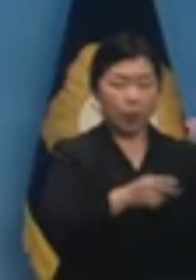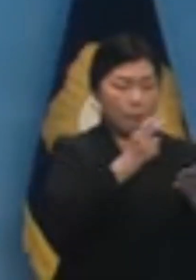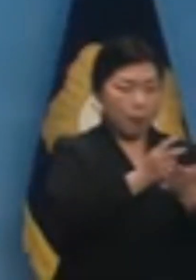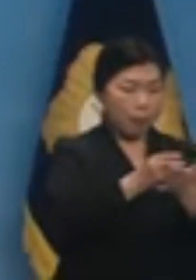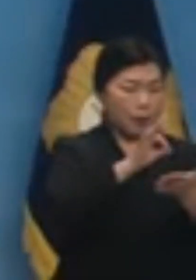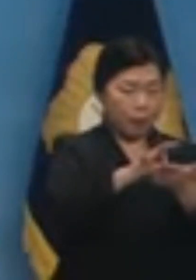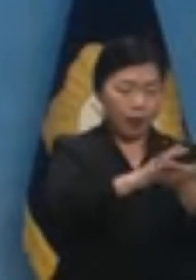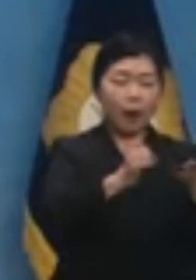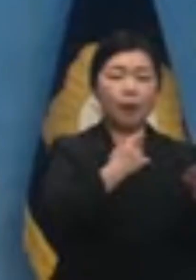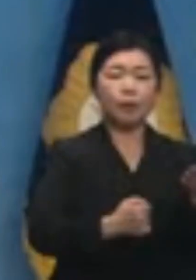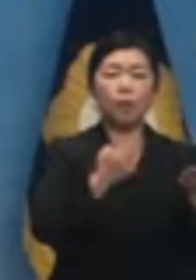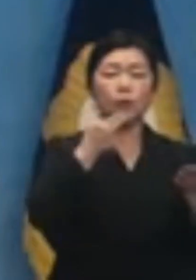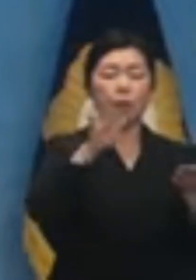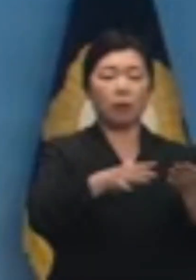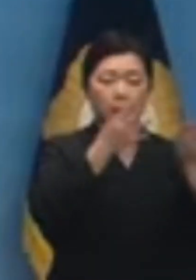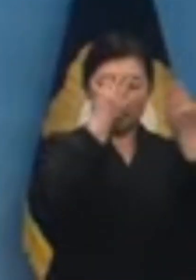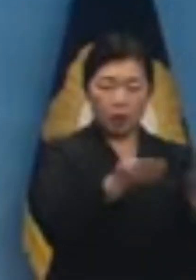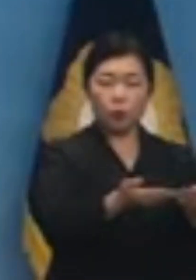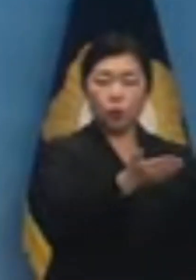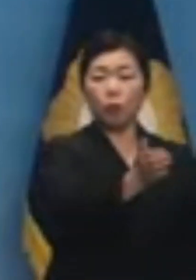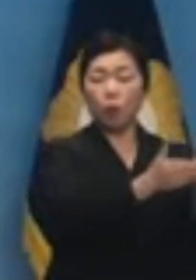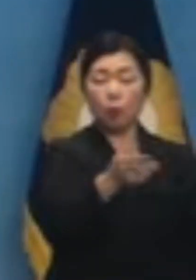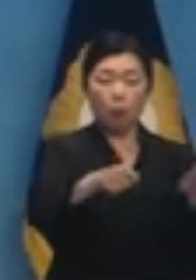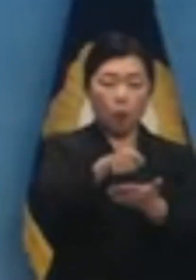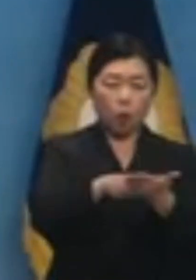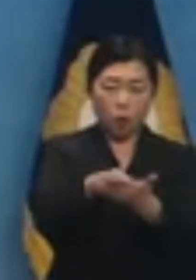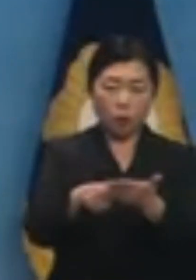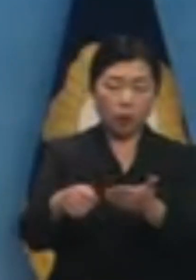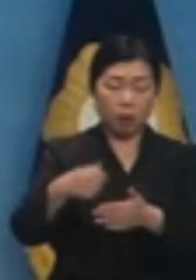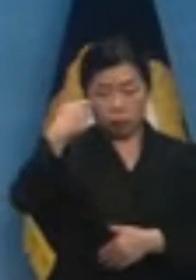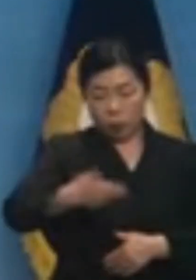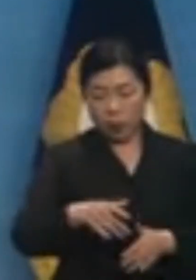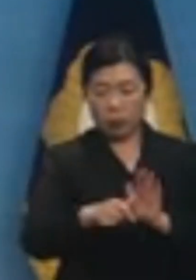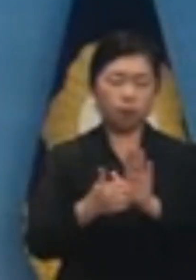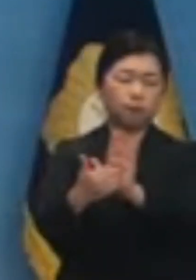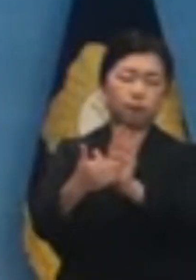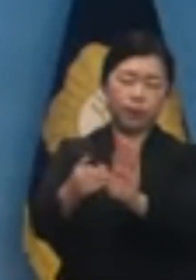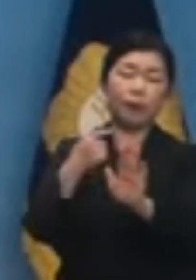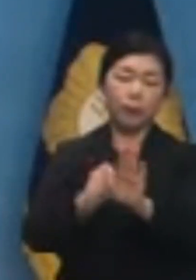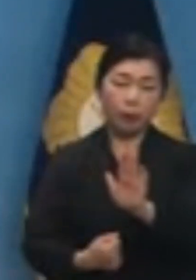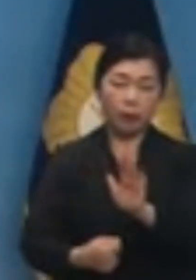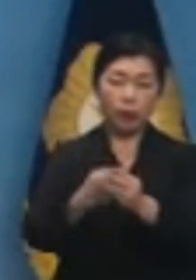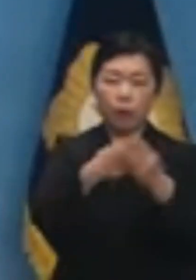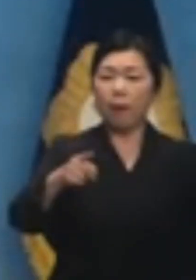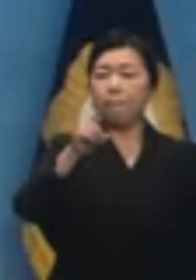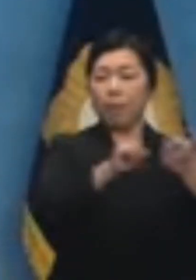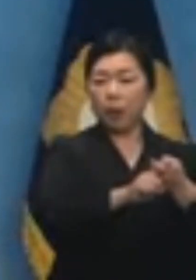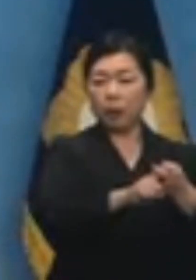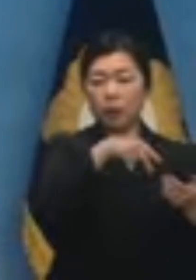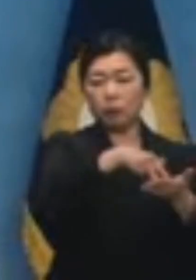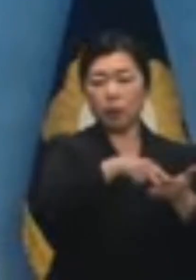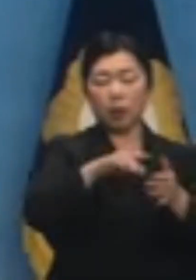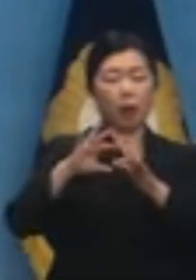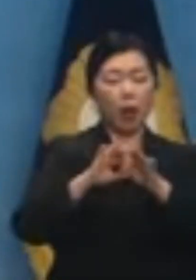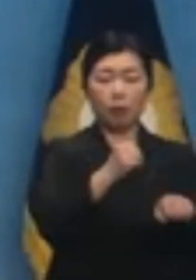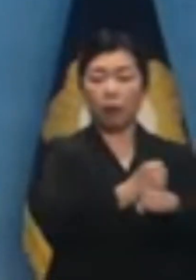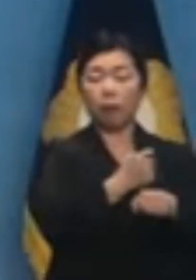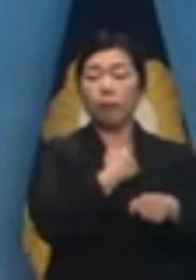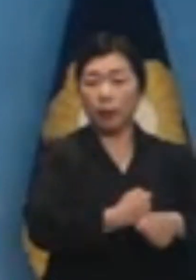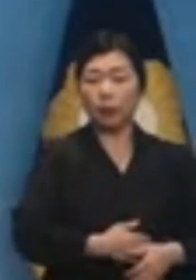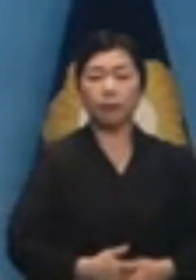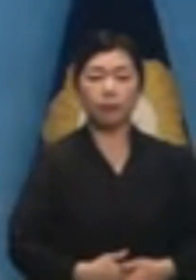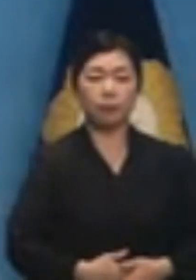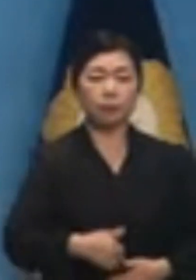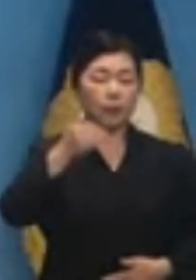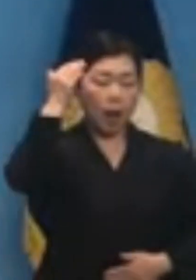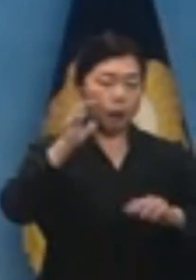석방시킨 사례도 있고 또한 언론 취재 프로 등 윤석열 편향 형태를 계속 보여왔습니다. 대한민국 명운이